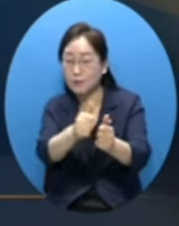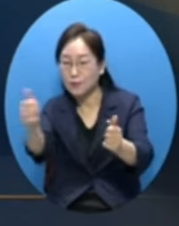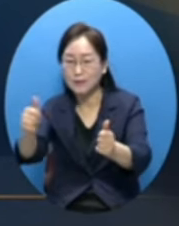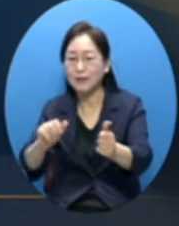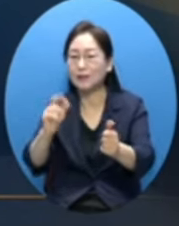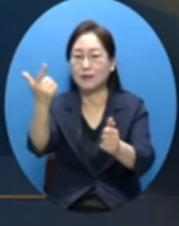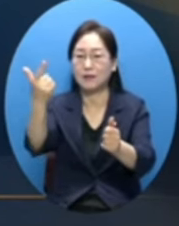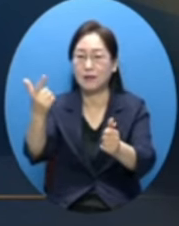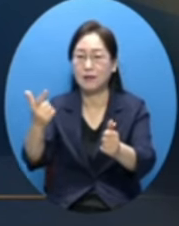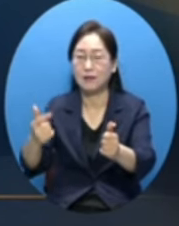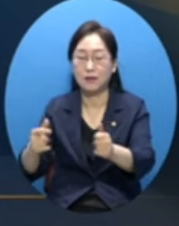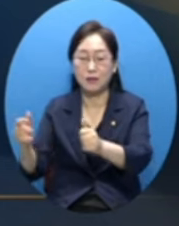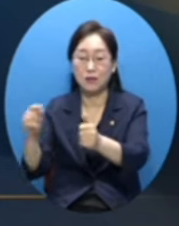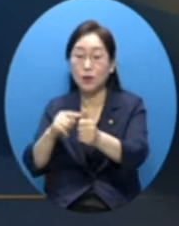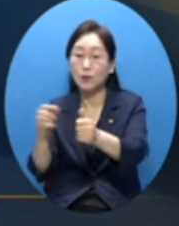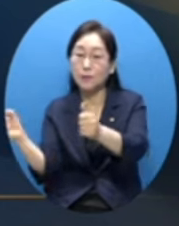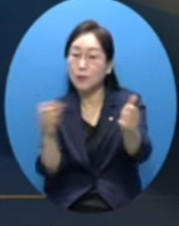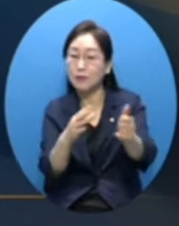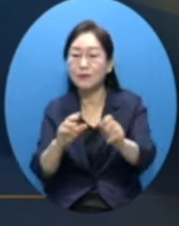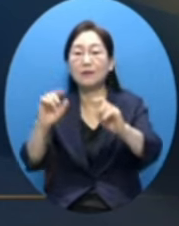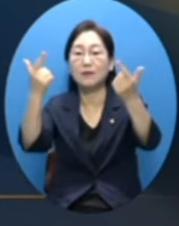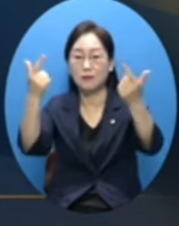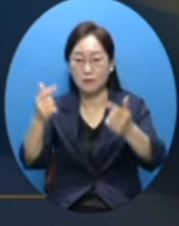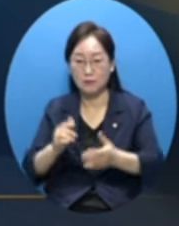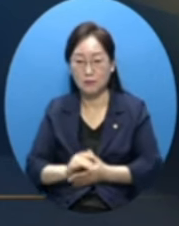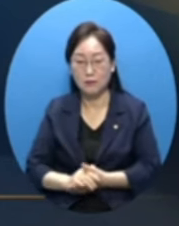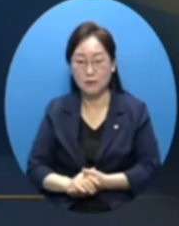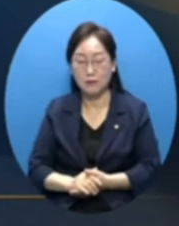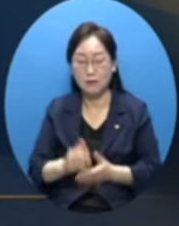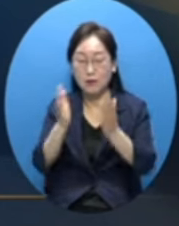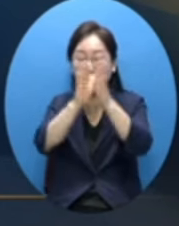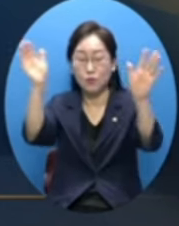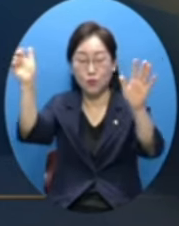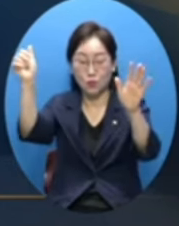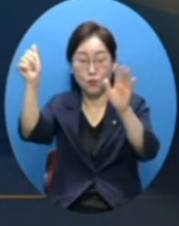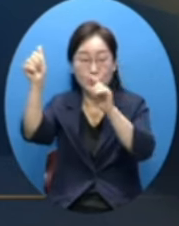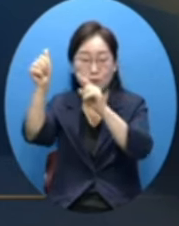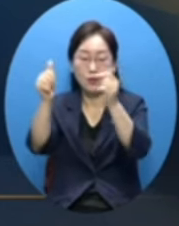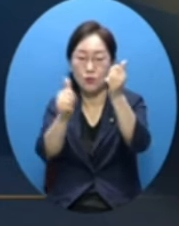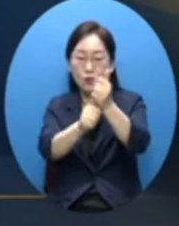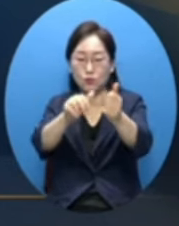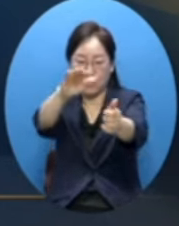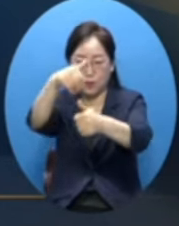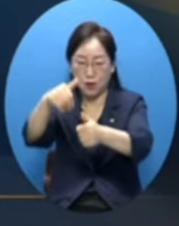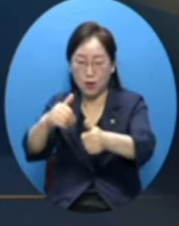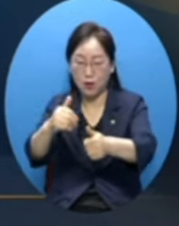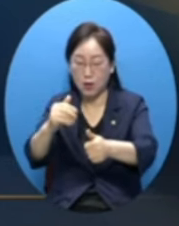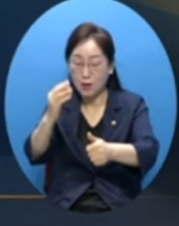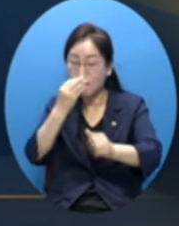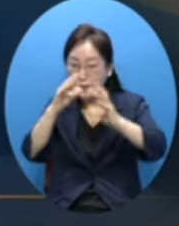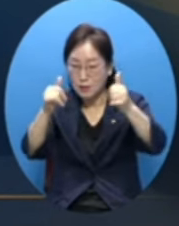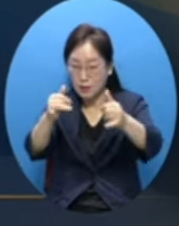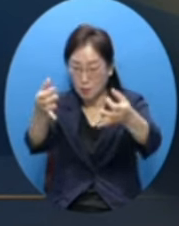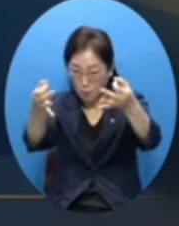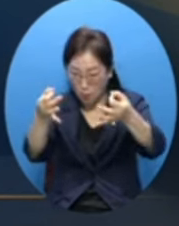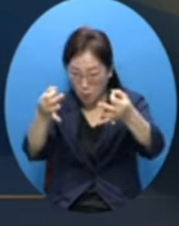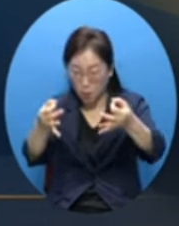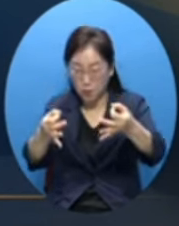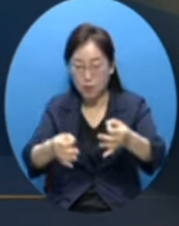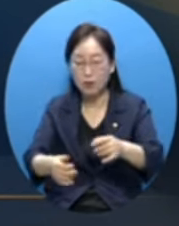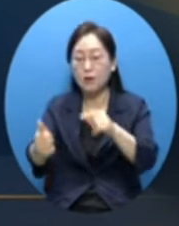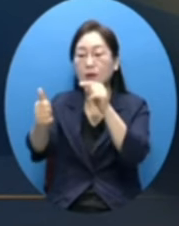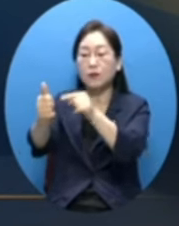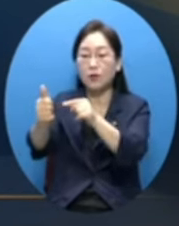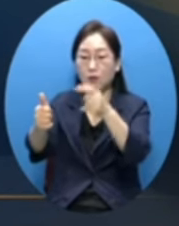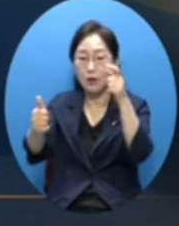아니하시며 버리지 아니하실 것임이라 하고 모세가 여호수아를 불러 온 이스라엘 목전에서 그에게 이르되 너는 강하고